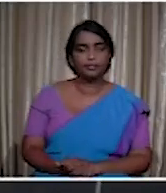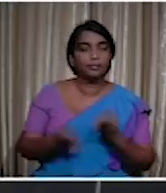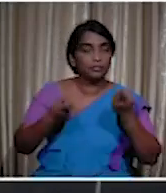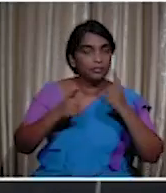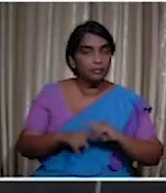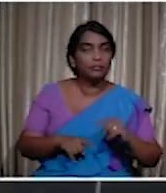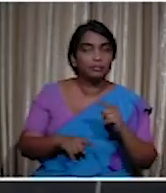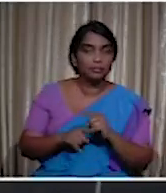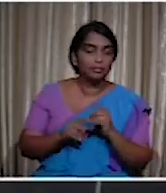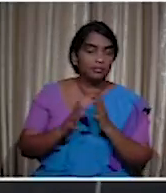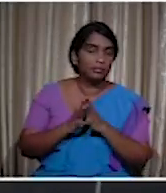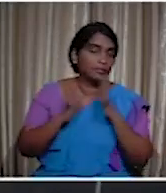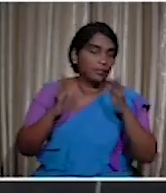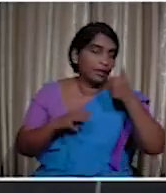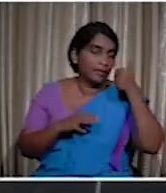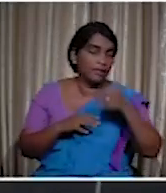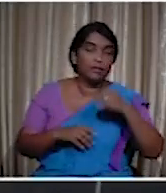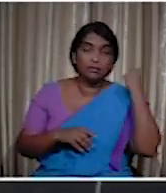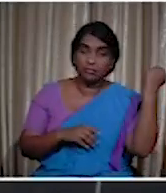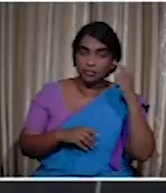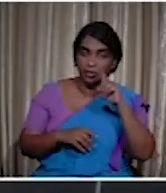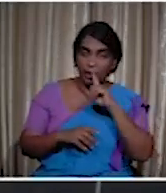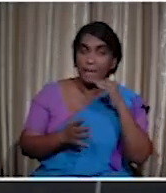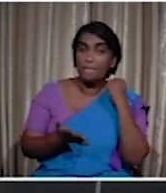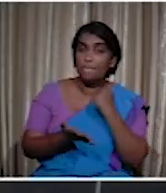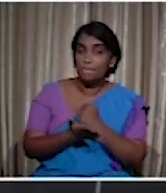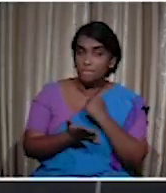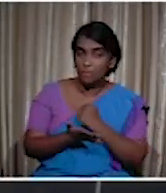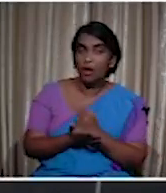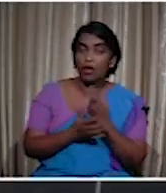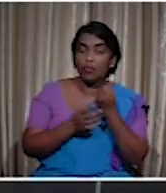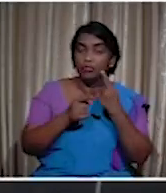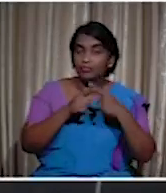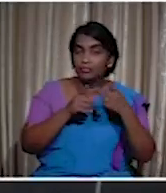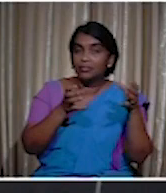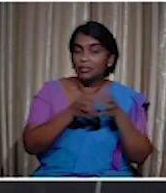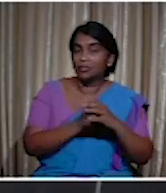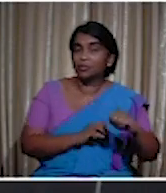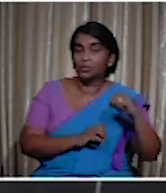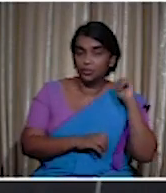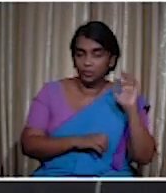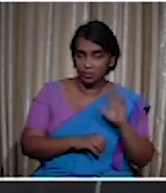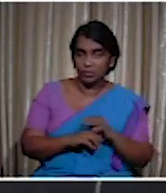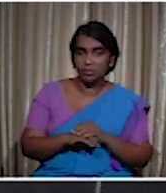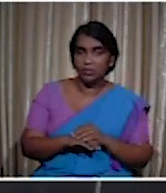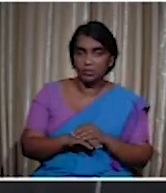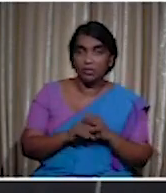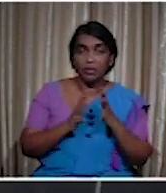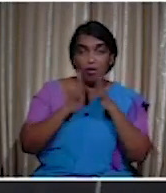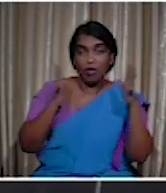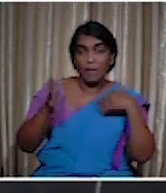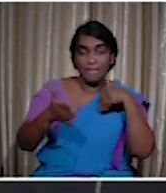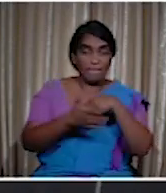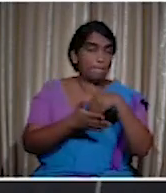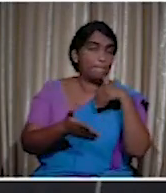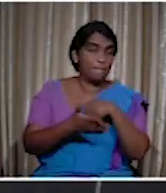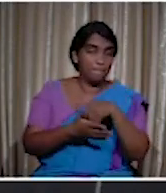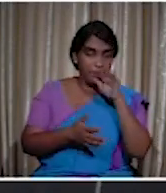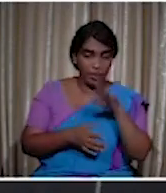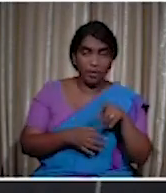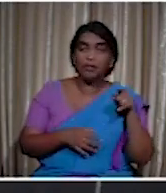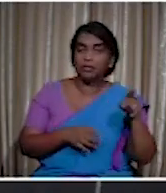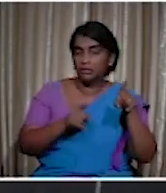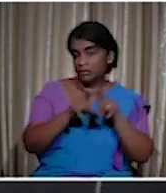ඊළඟට එතුමාට ලොකු වැදගත් කතාවක් කිව්වා මේ බැංකු සහ මූල්‍ය පද්ධතිය ස්ථාවර කරගන්න ඕනේ කියලා. ලොකු පීඩනයක් ඇවිල්ලා තියෙනවා කියලා.